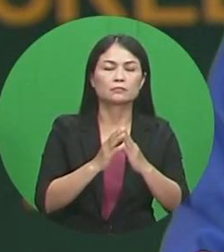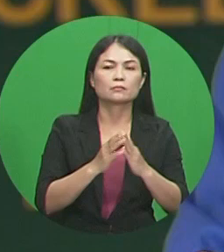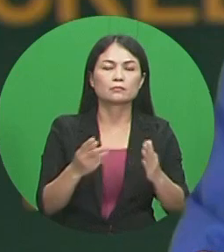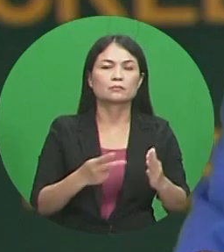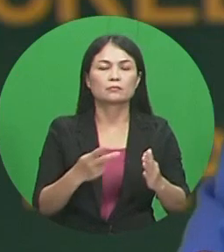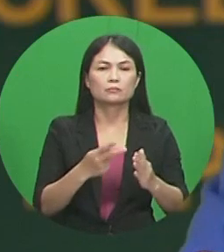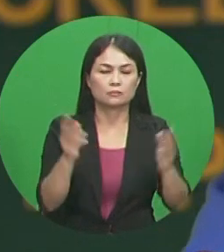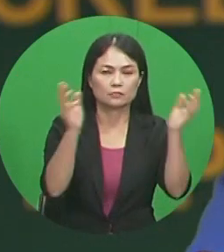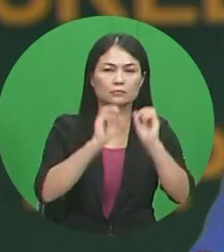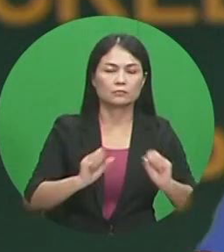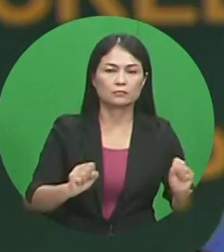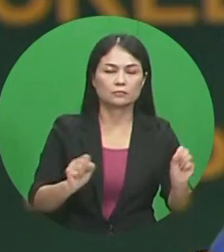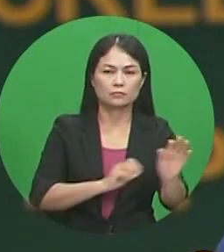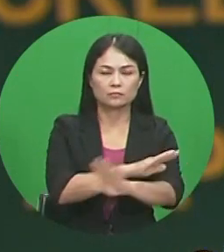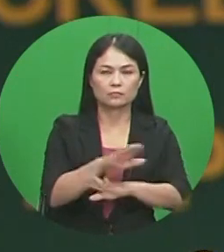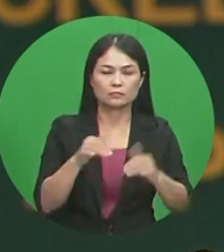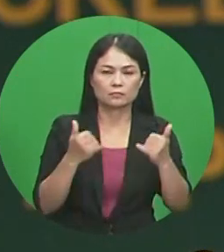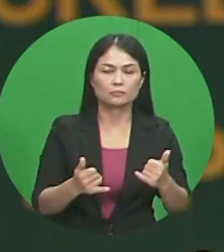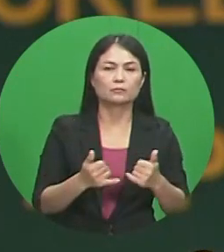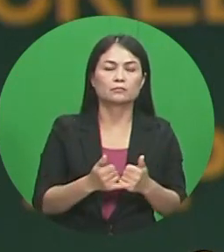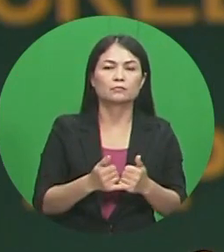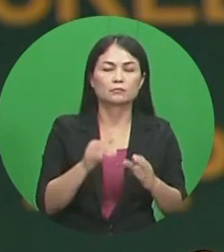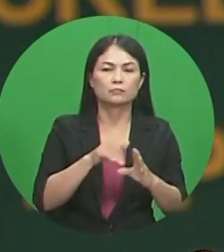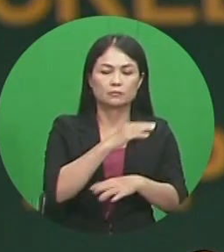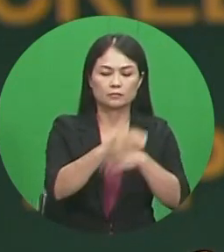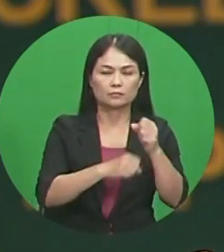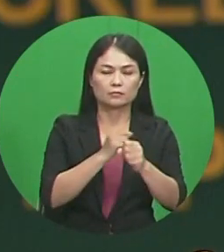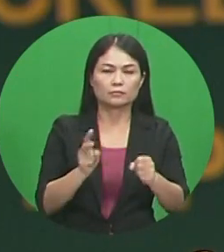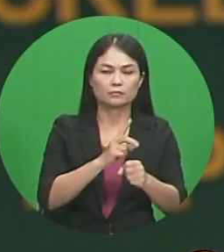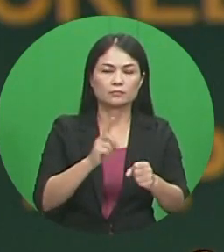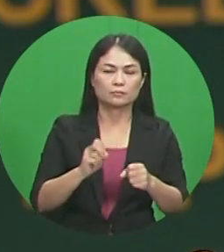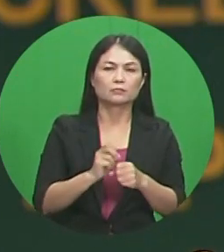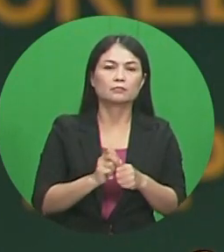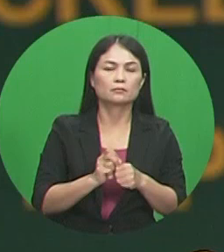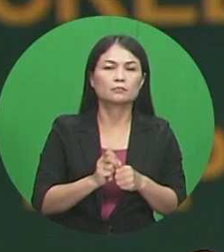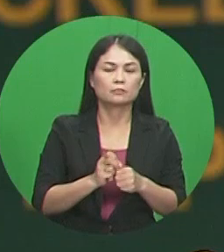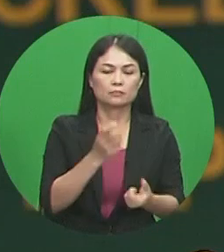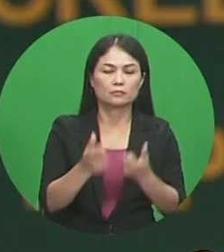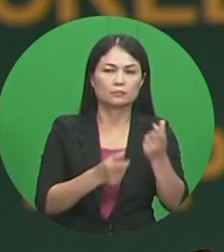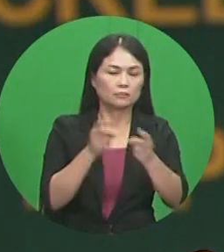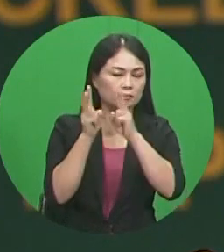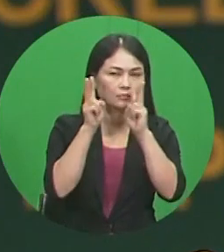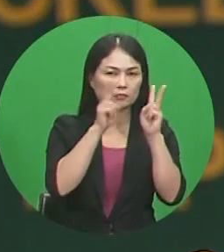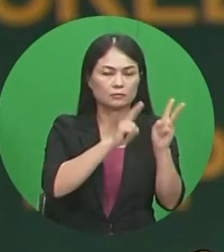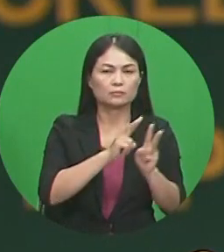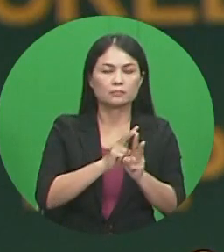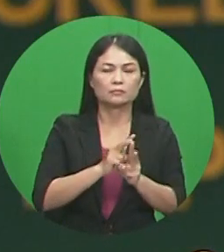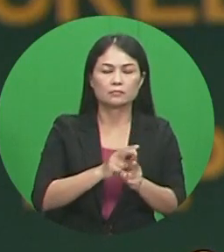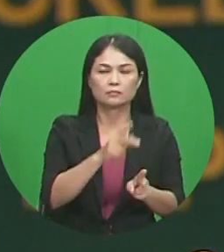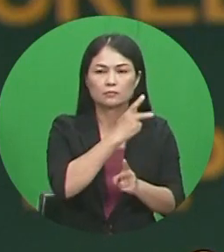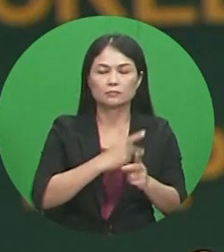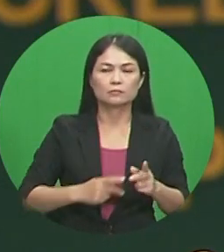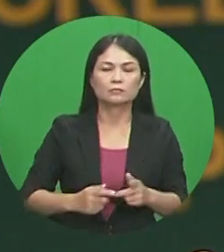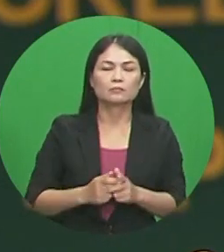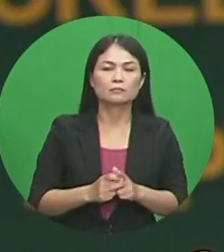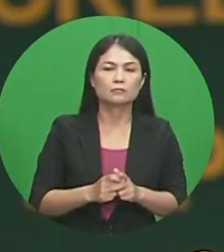ដៃគូយុទ្ធសាស្ត្រគ្រប់ជ្រុងជ្រោយនេះនៅក្នុងឆ្នាំ2010ក្នុងដំណើរទស្សនកិច្ចរបស់ខ្ញុំប្រកាសណាខ្ញុំ